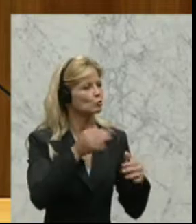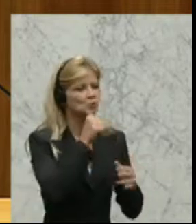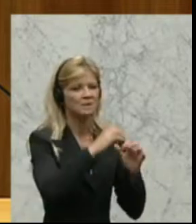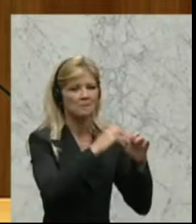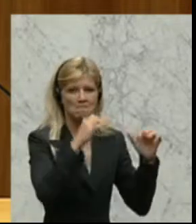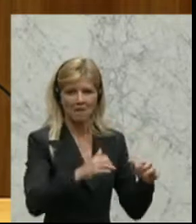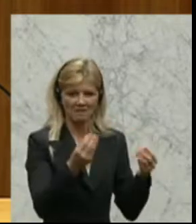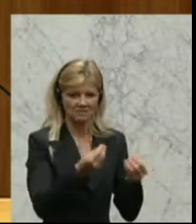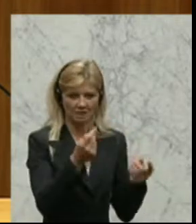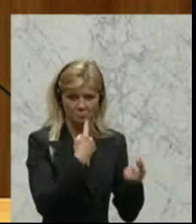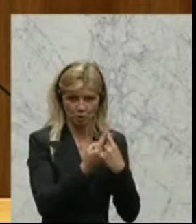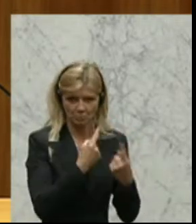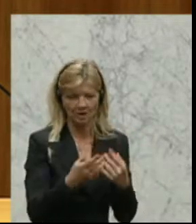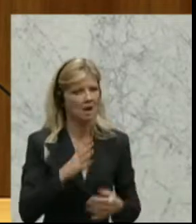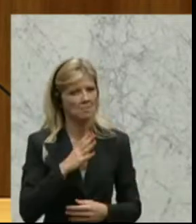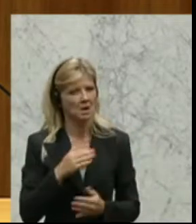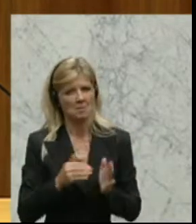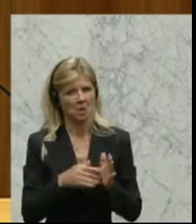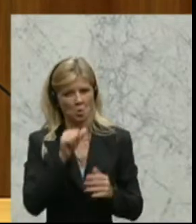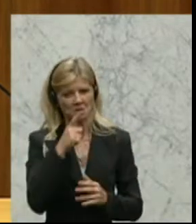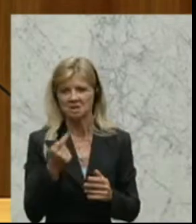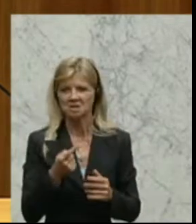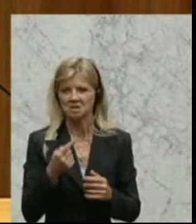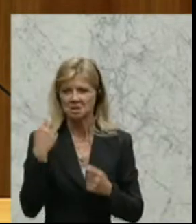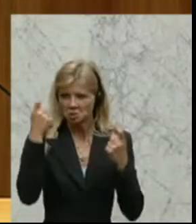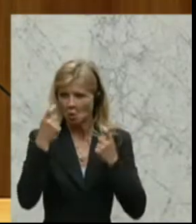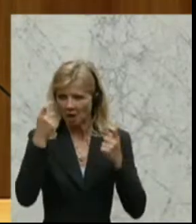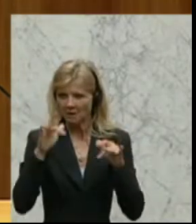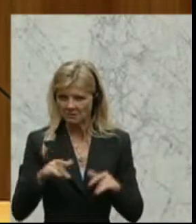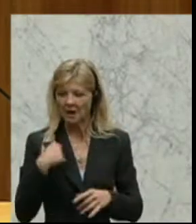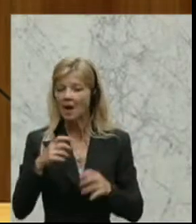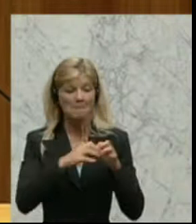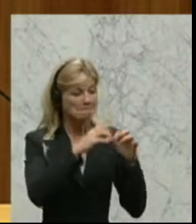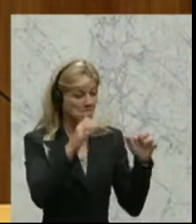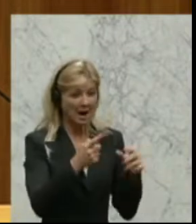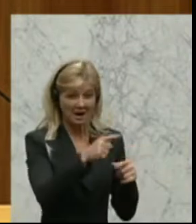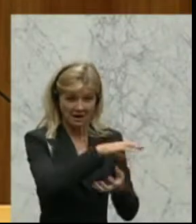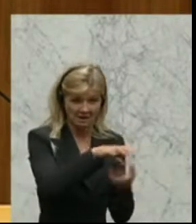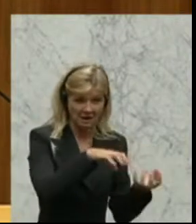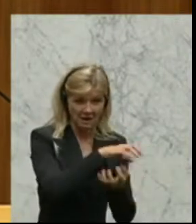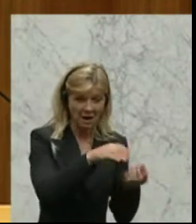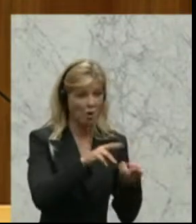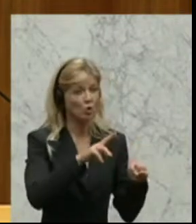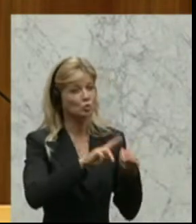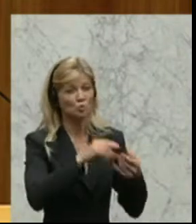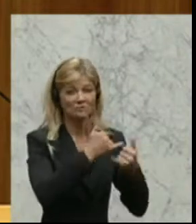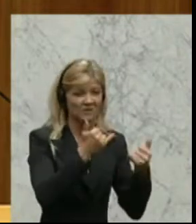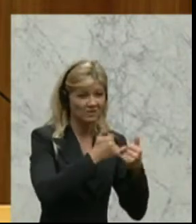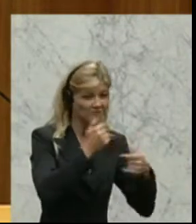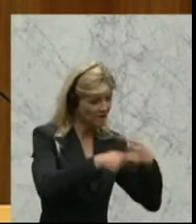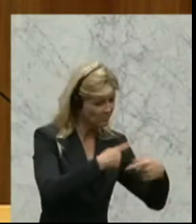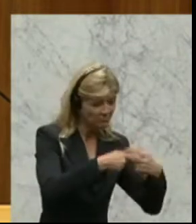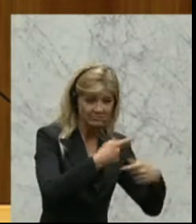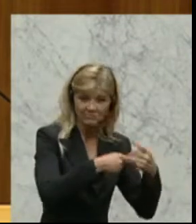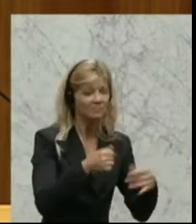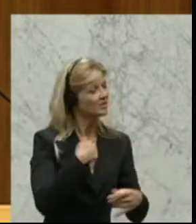ich, überhaupt keine Sorge haben, dass wir über das Bankendesaster und über die Abwicklung, über die Gesellschaftsform nicht weiter hier am Drücker bleiben werden. Auch hier heute im Hohen Haus wird es am